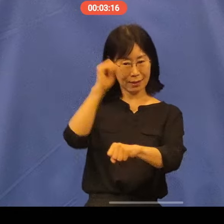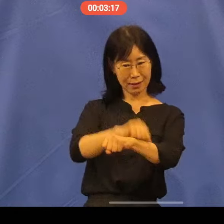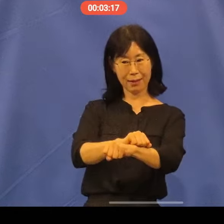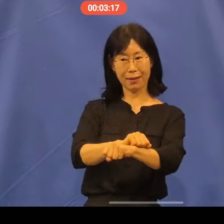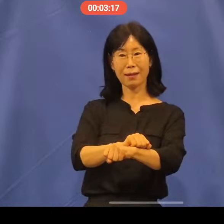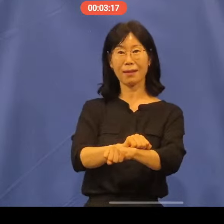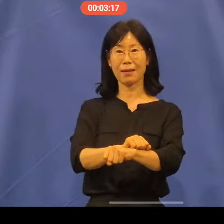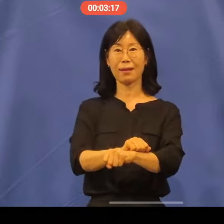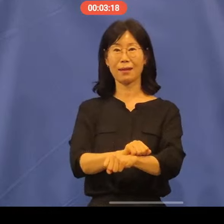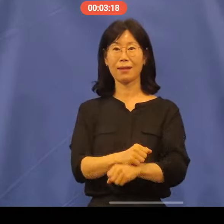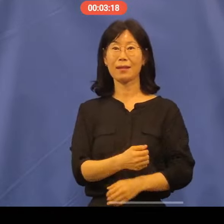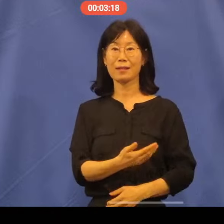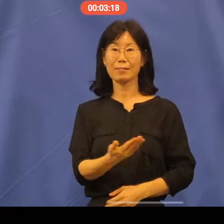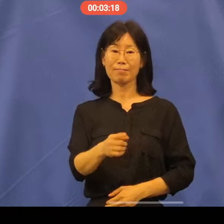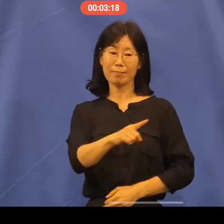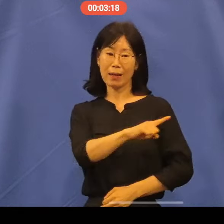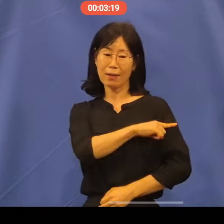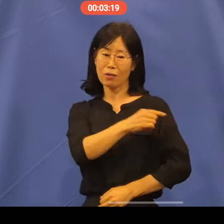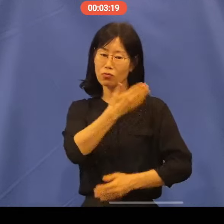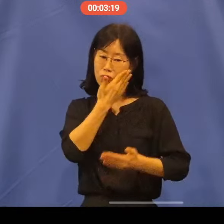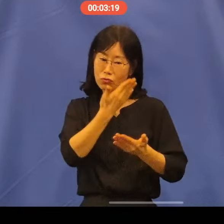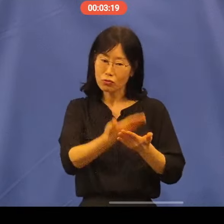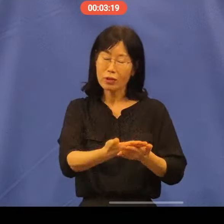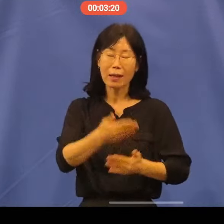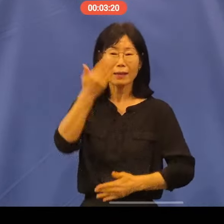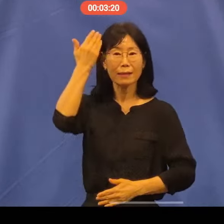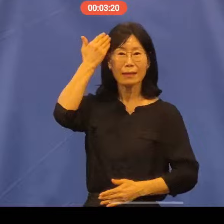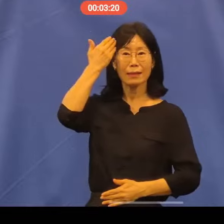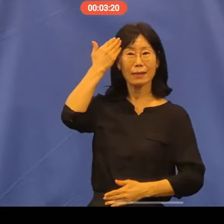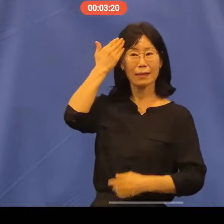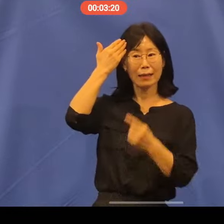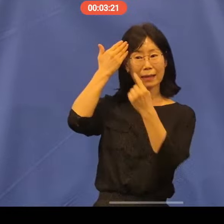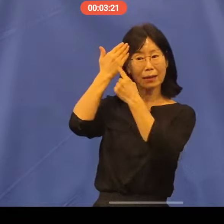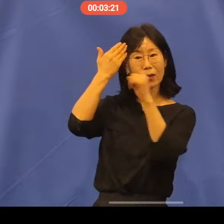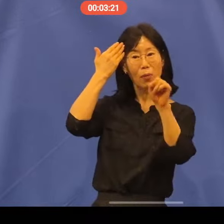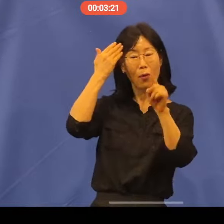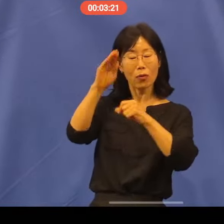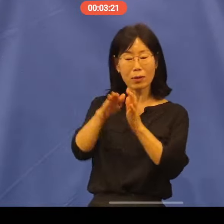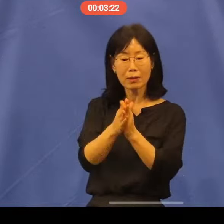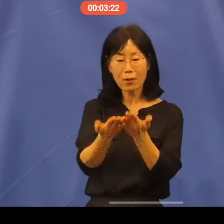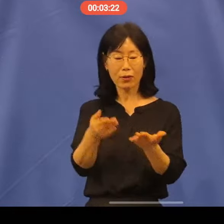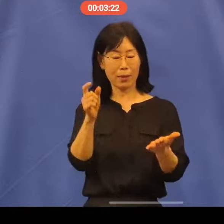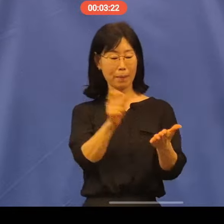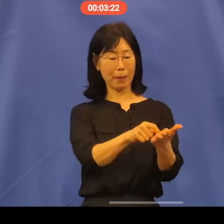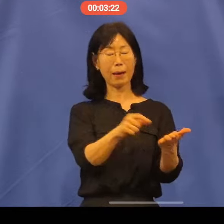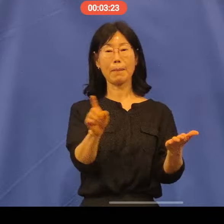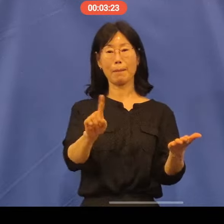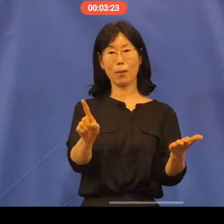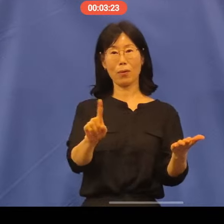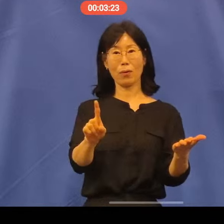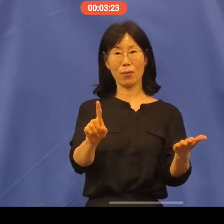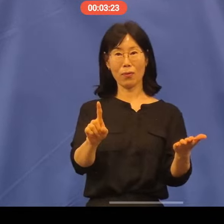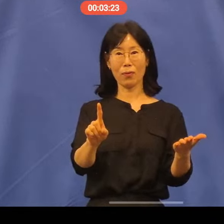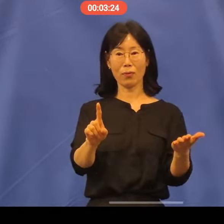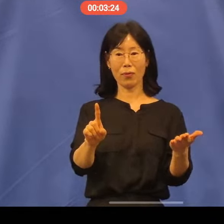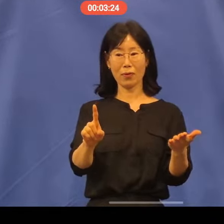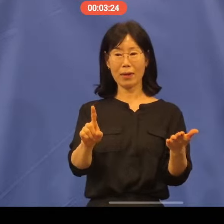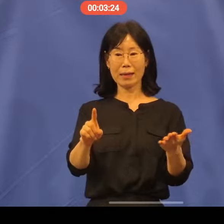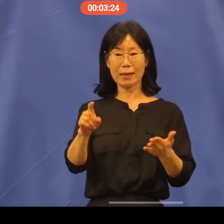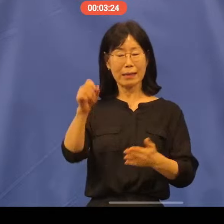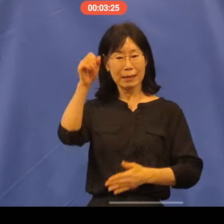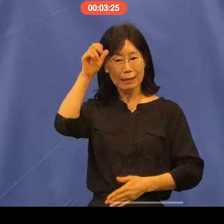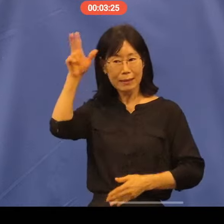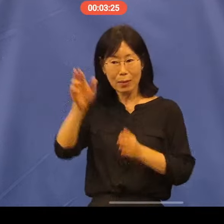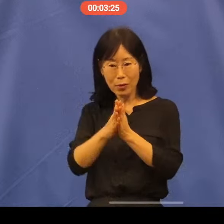여러분, 오늘 가장 중요한 지식, 성경은 뭐라고 얘기할까요? 지식 중에 지식이 뭐냐? 특별히 잠언서에서